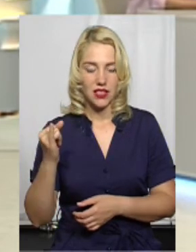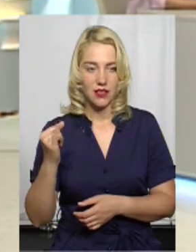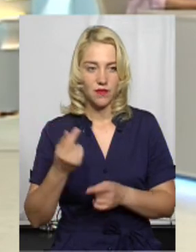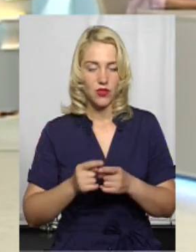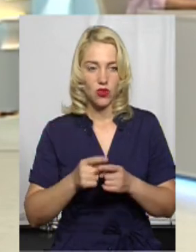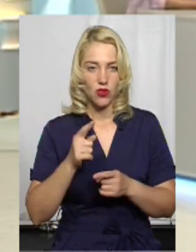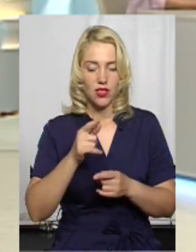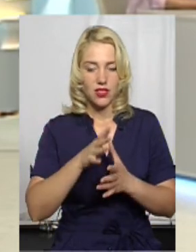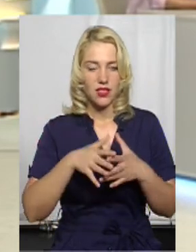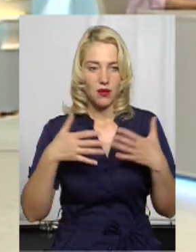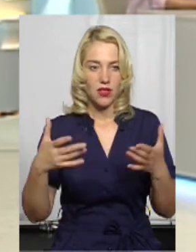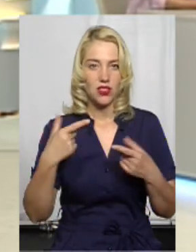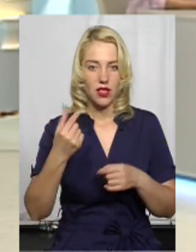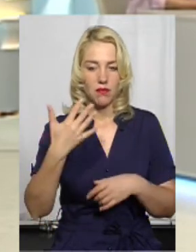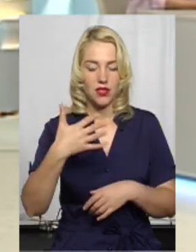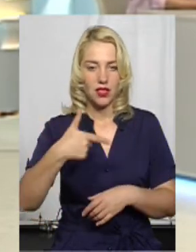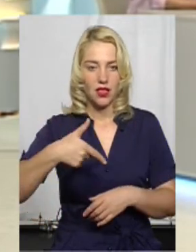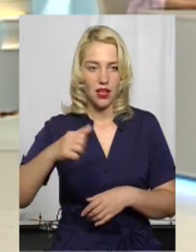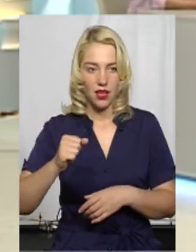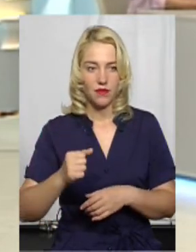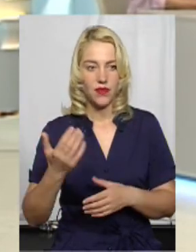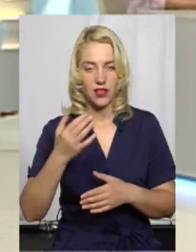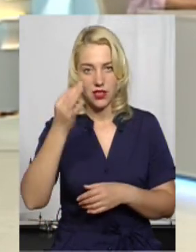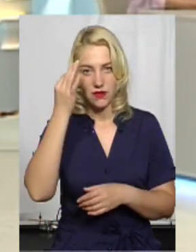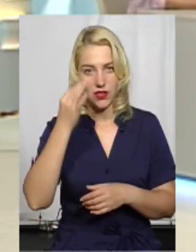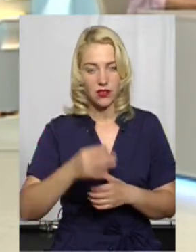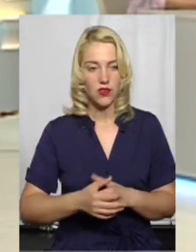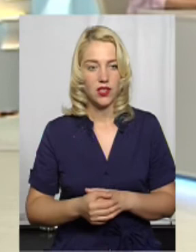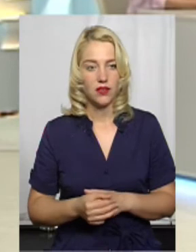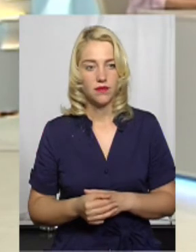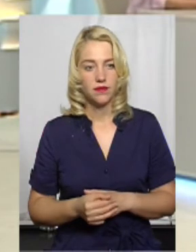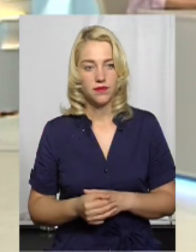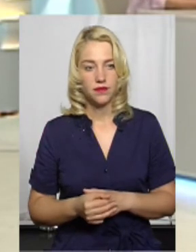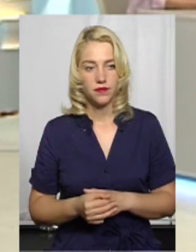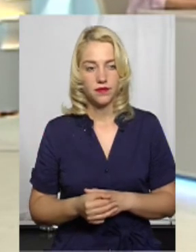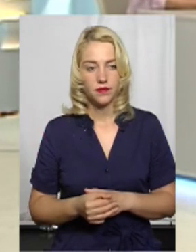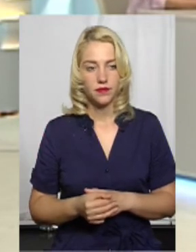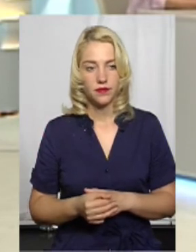те одне з найбільших, де 50 гектарів, про яке згадувала Ванда Сердюк.